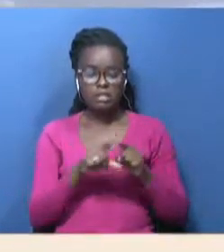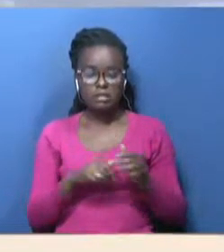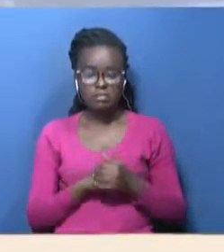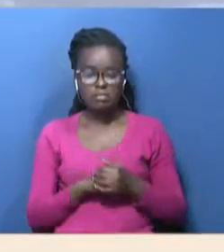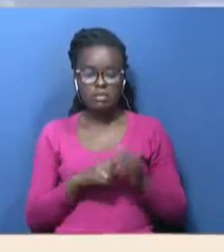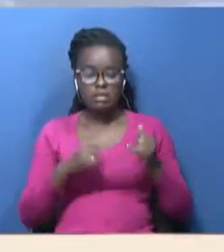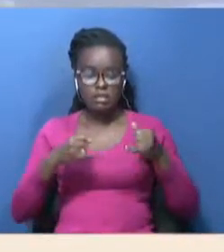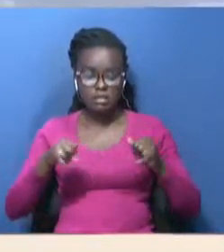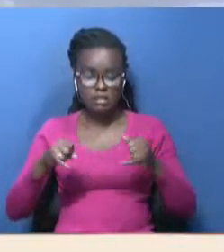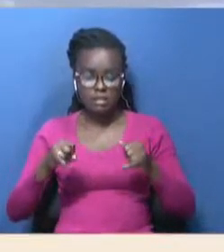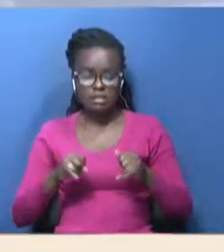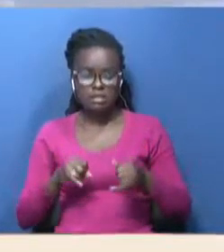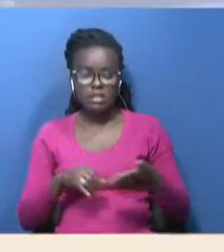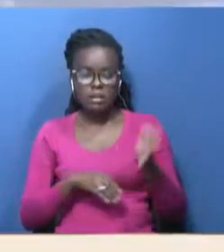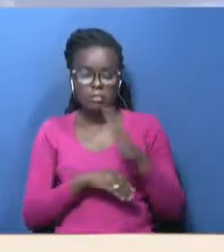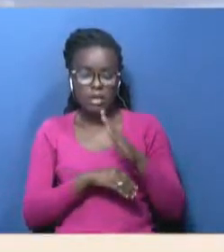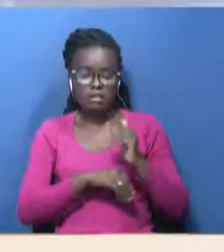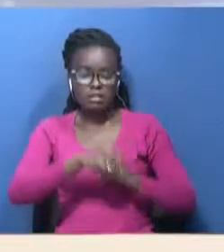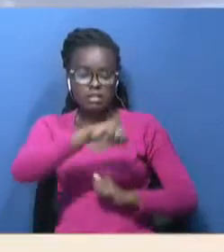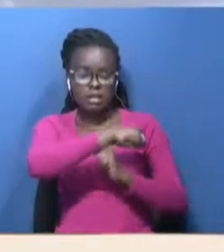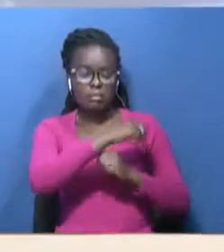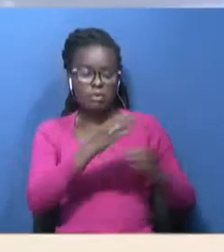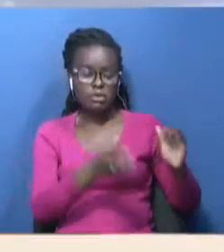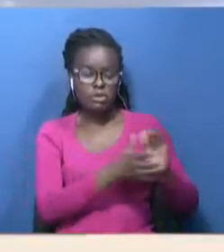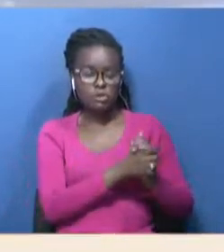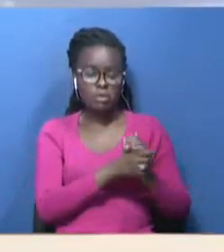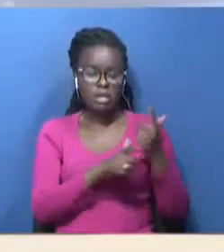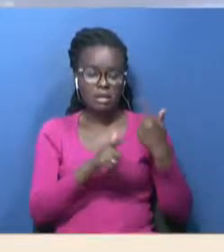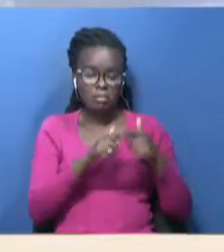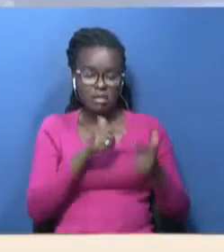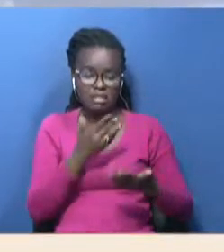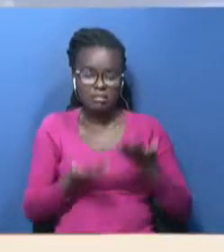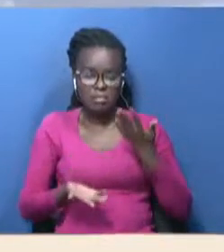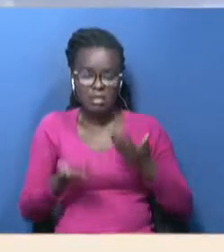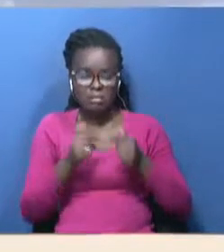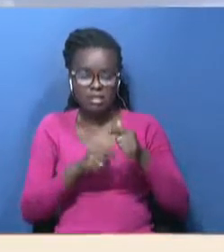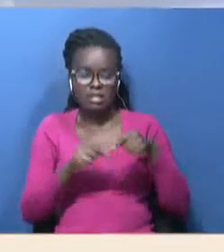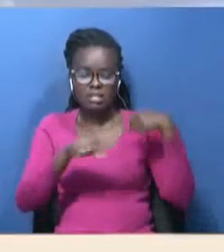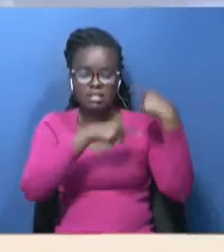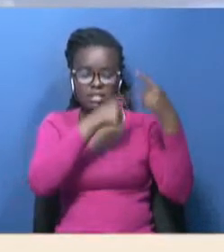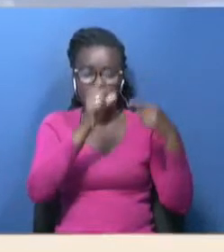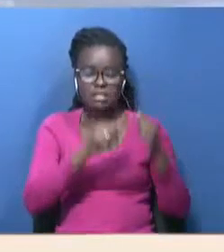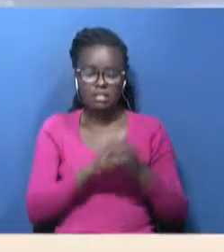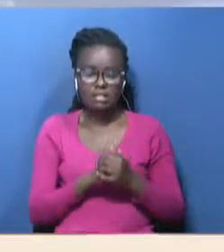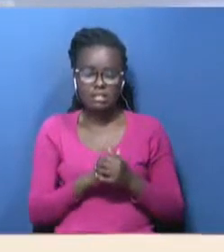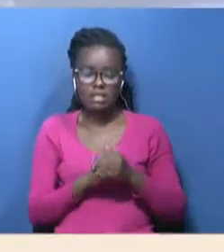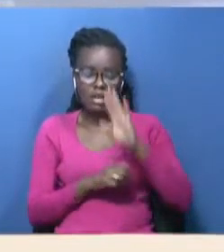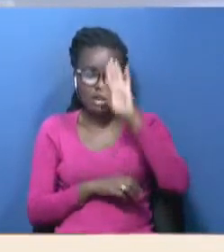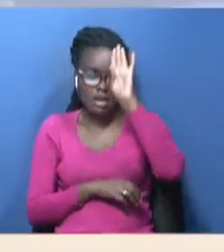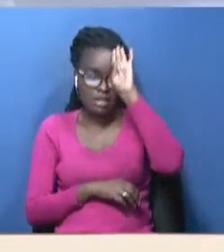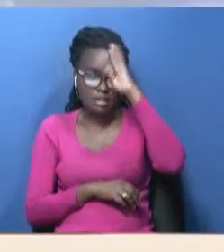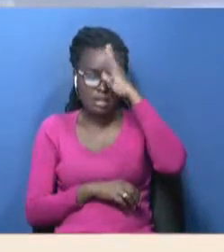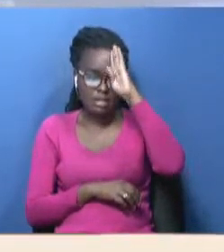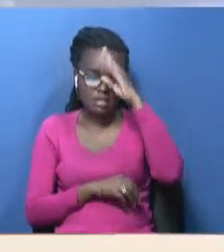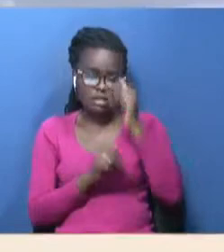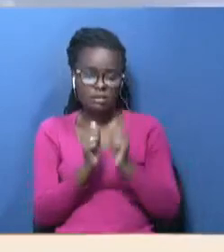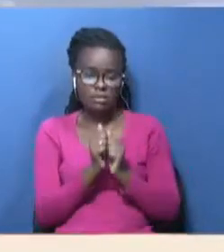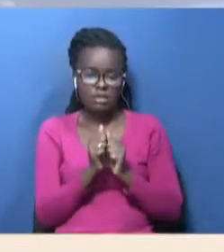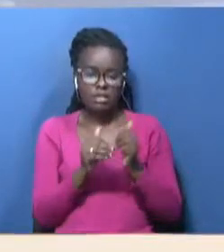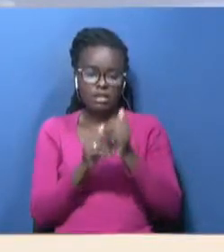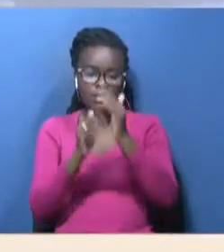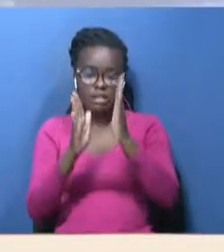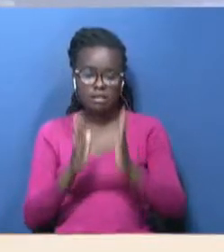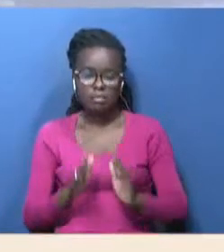kũgeria gũcokia riri wa kĩama gĩkĩ, ona gũtuĩka ũtekeku wa ũndũ ũyũ gũkinyanĩra nĩ wĩkĩrĩirwo nganja nĩ gĩcunjĩ kĩa atongoria